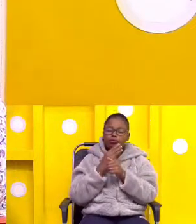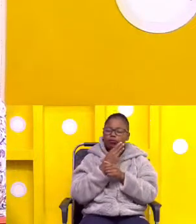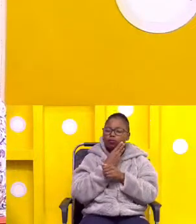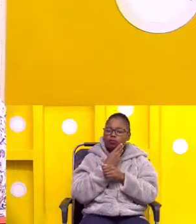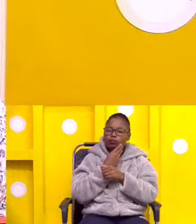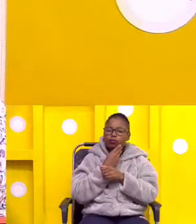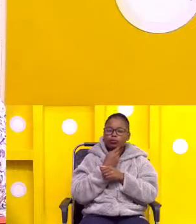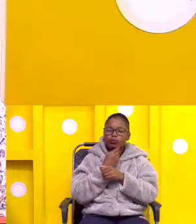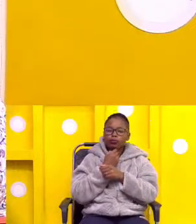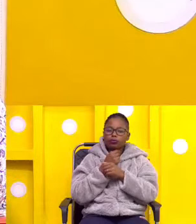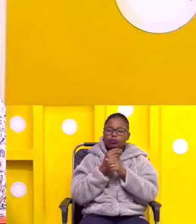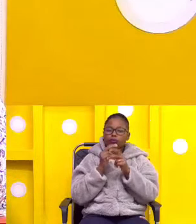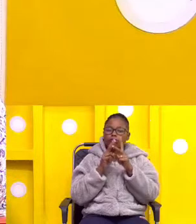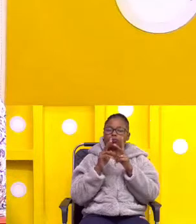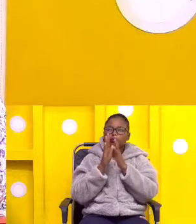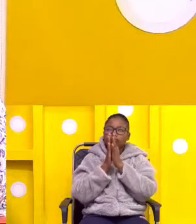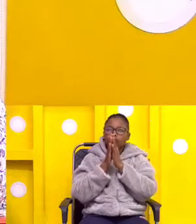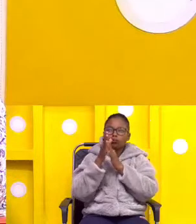Bwana asifiwe sana.